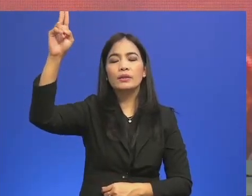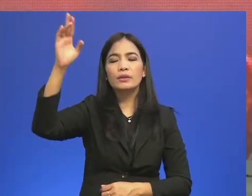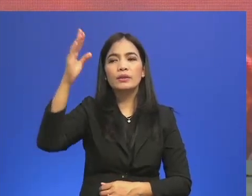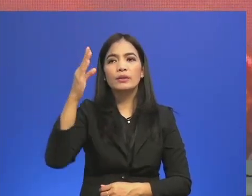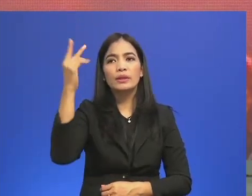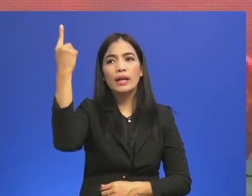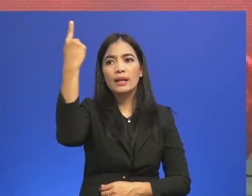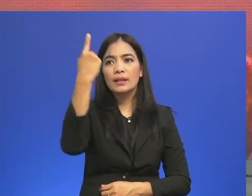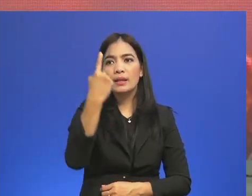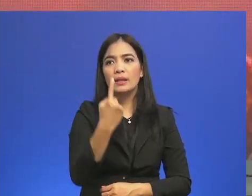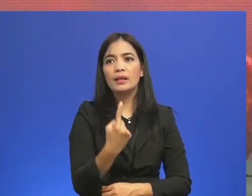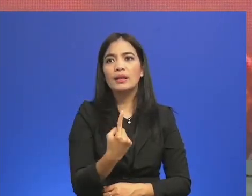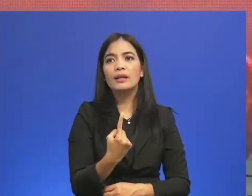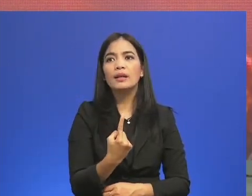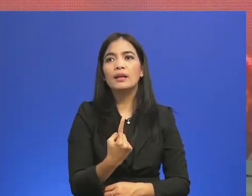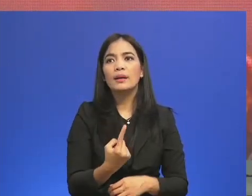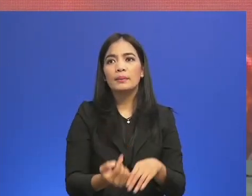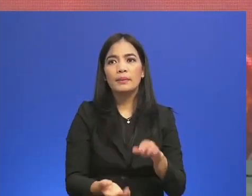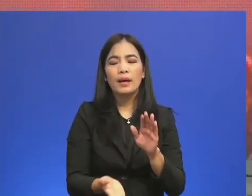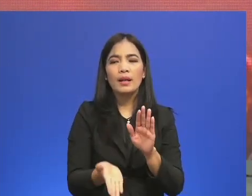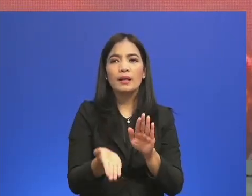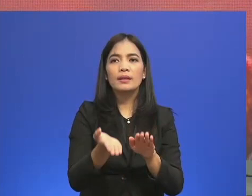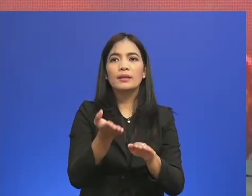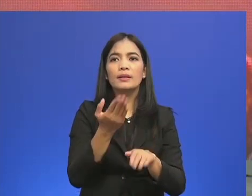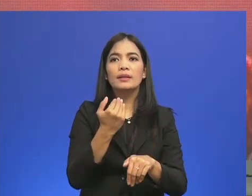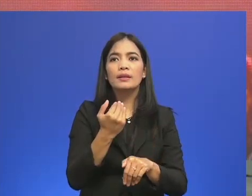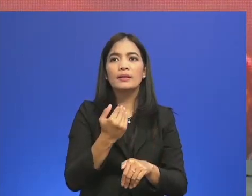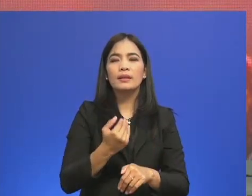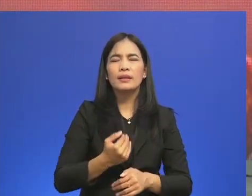Tuhanku datang kembali.